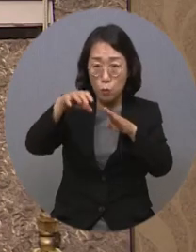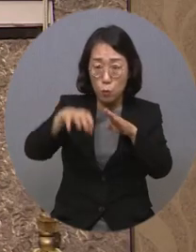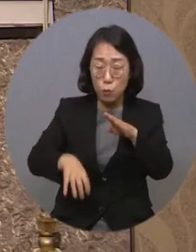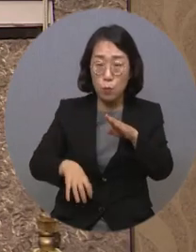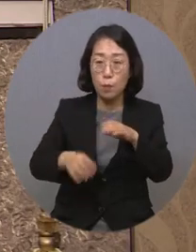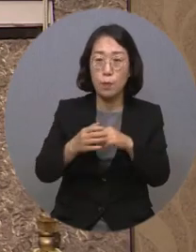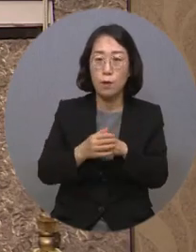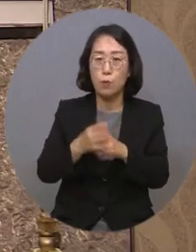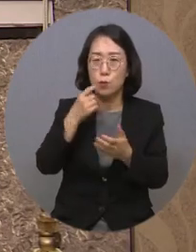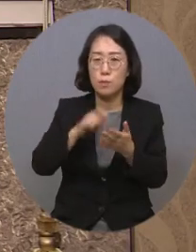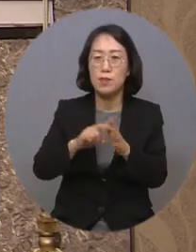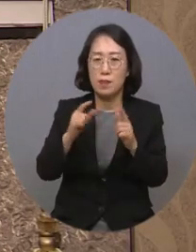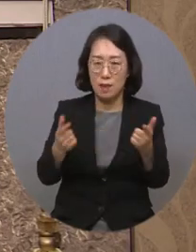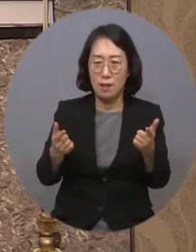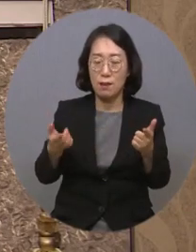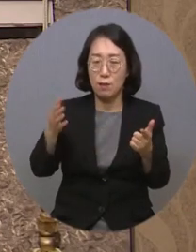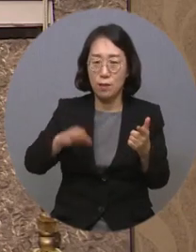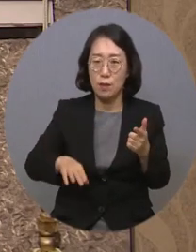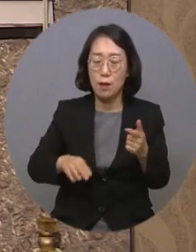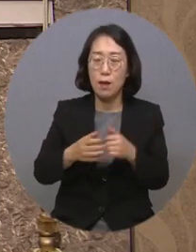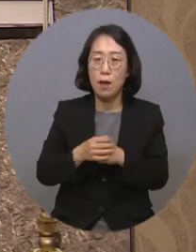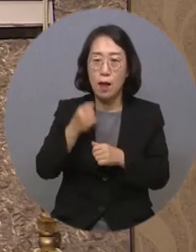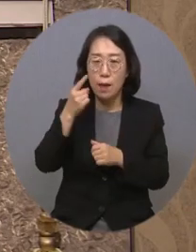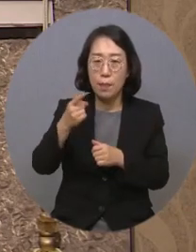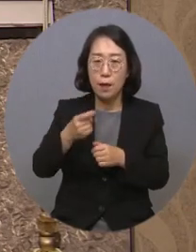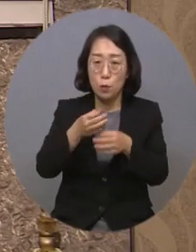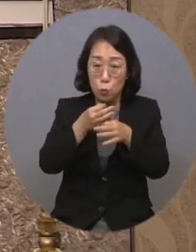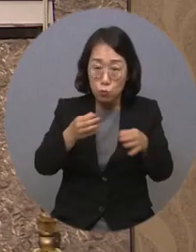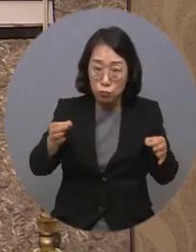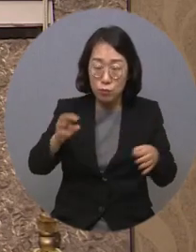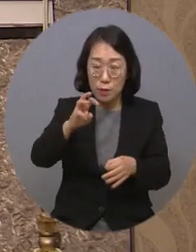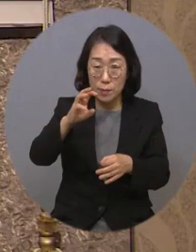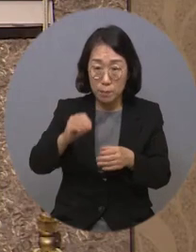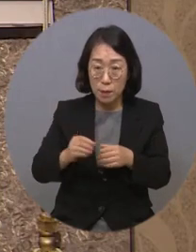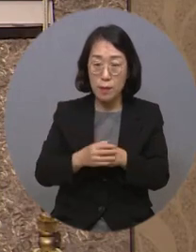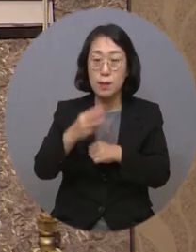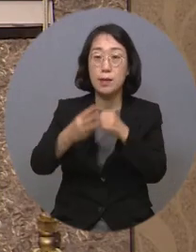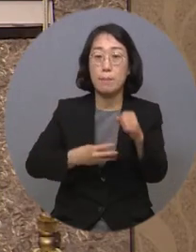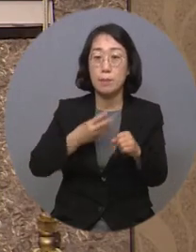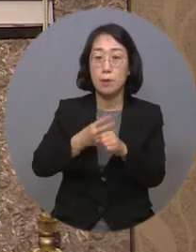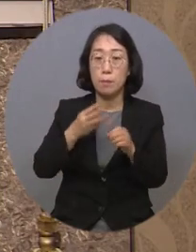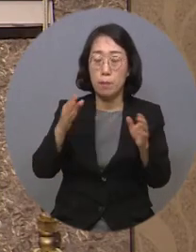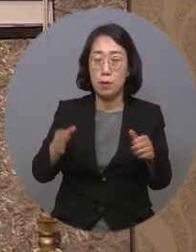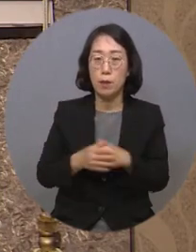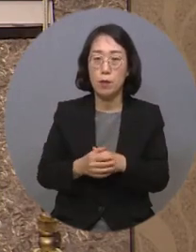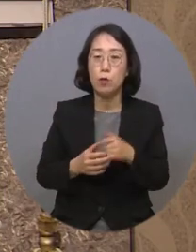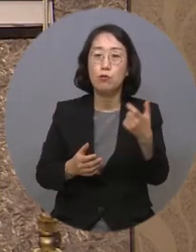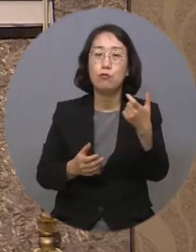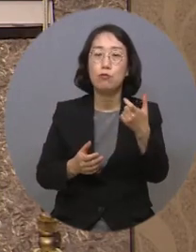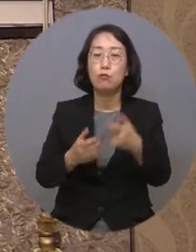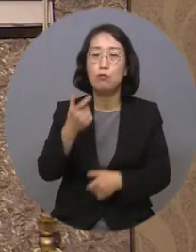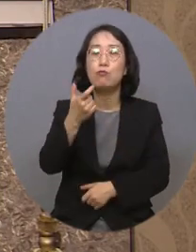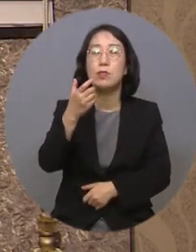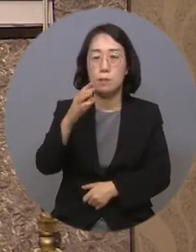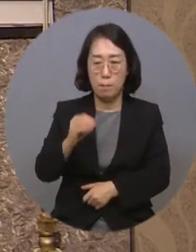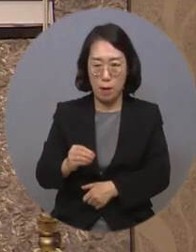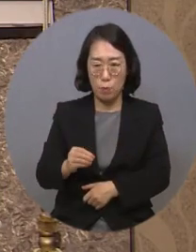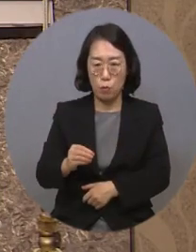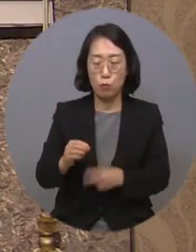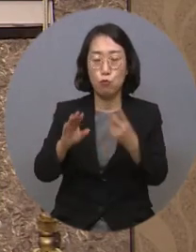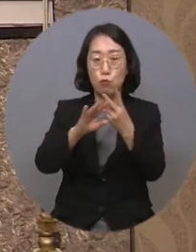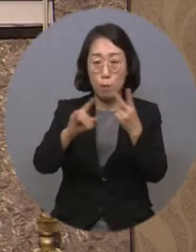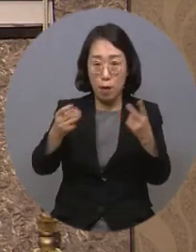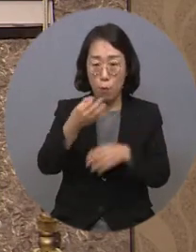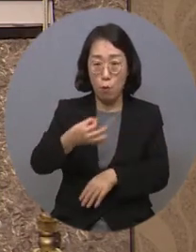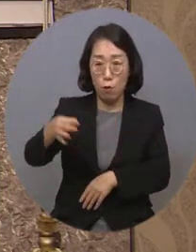쉽지 않습니다. 네. 처음에는 이제 30만 원으로 시작을 했는데 지금 한 3년 만에 거의 한 60만 원 두 배 가까이 이렇게 임금